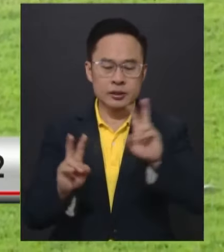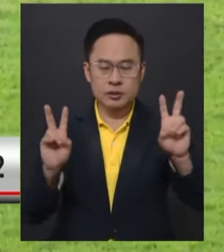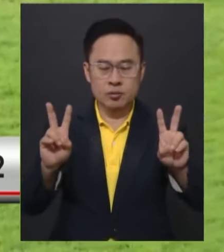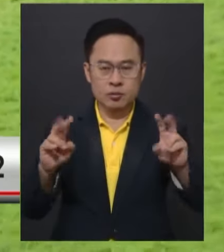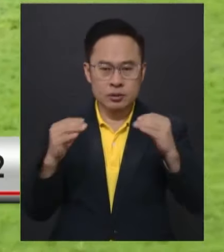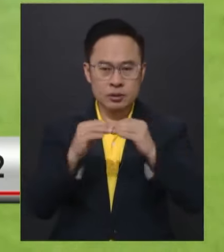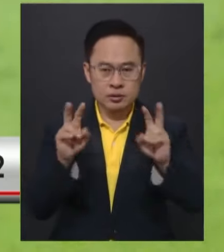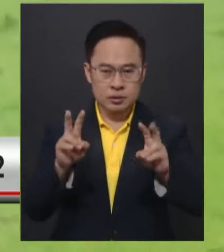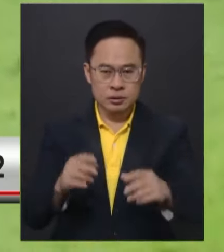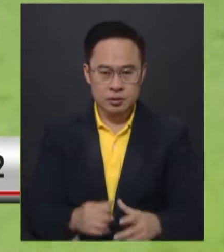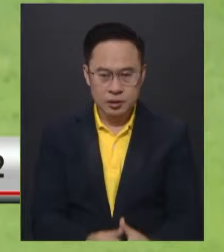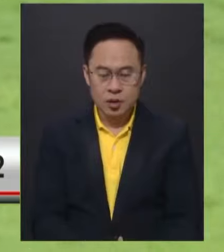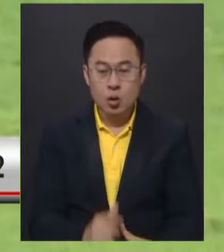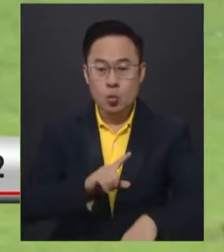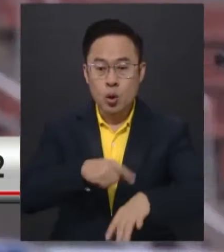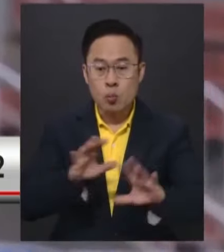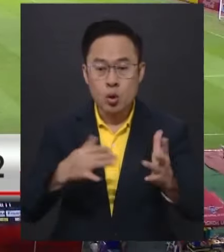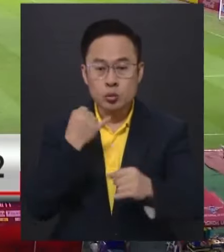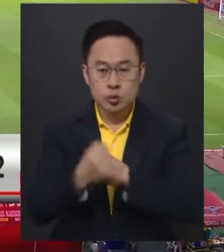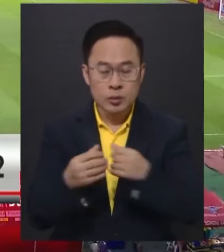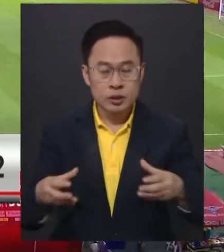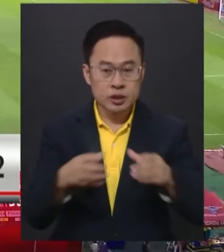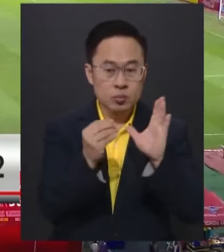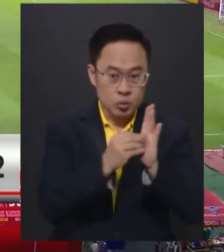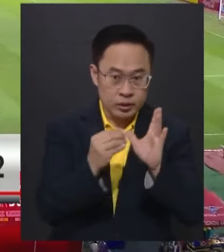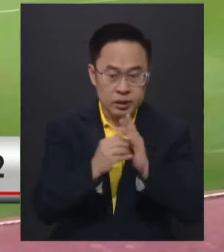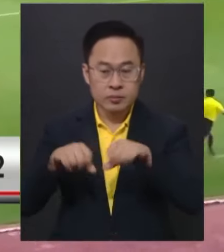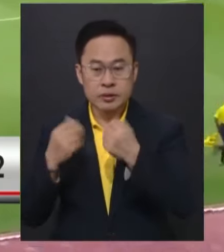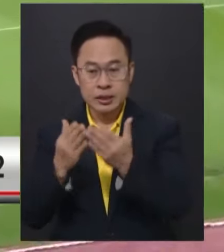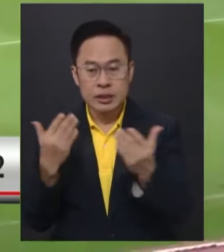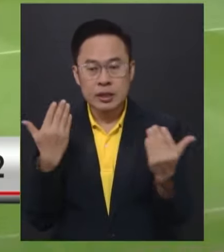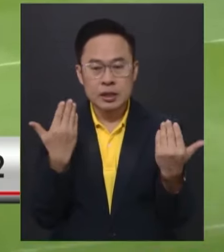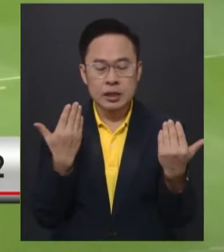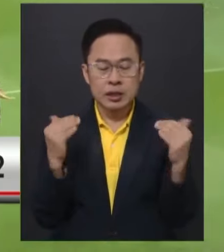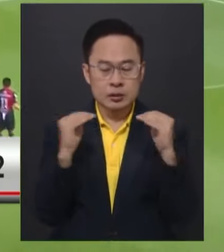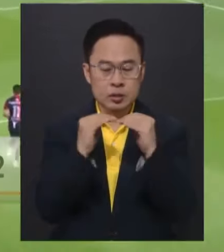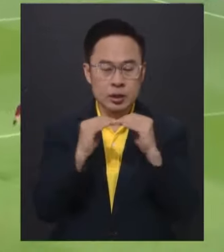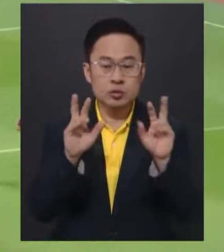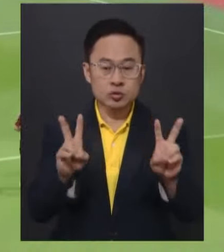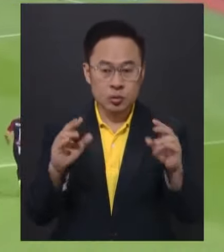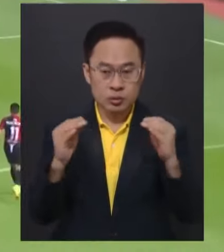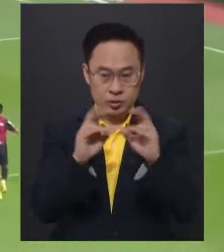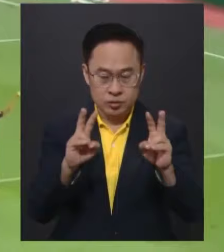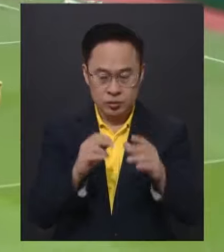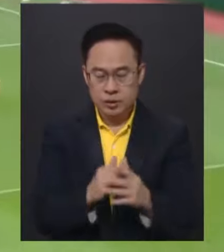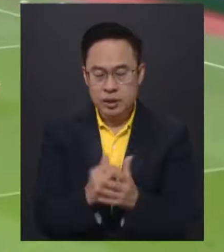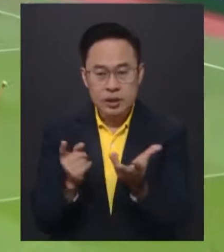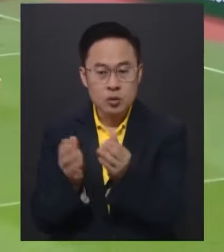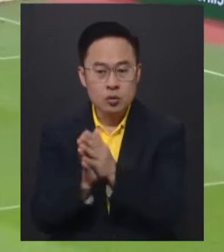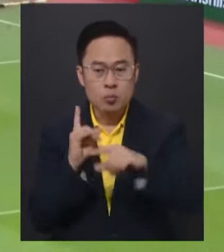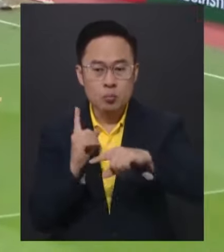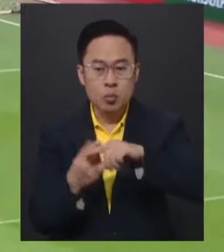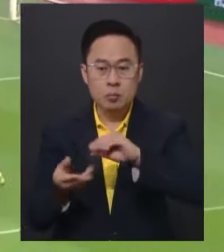บาเซลจาราดี้เวลาที่เหลือไม่มีประตูเพิ่มนะครับจบเกมแบงคอกยูไนเต็ดเปิดบ้านเสมอกับการท่าเรือ2-2นะครับเก็บเ